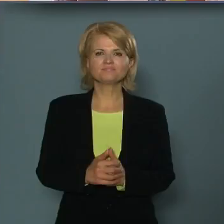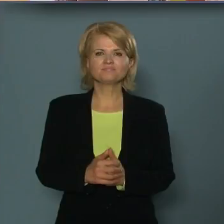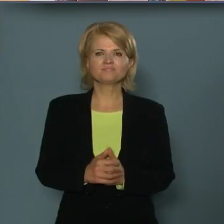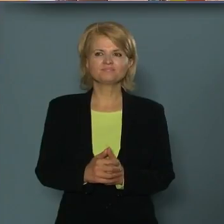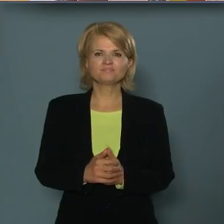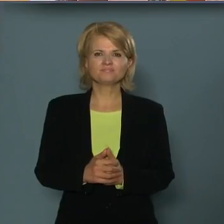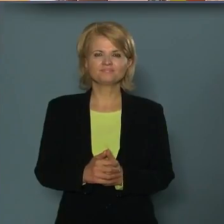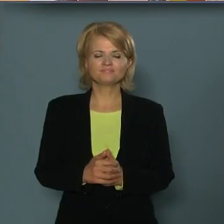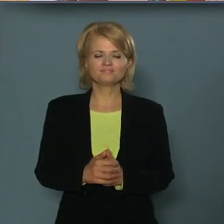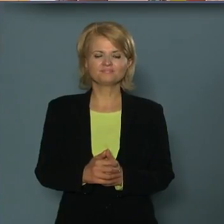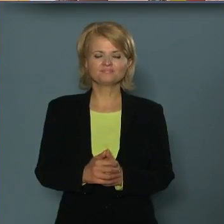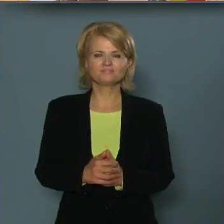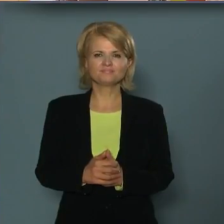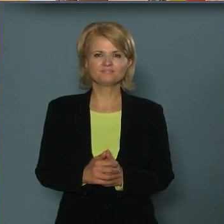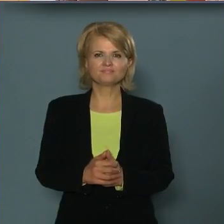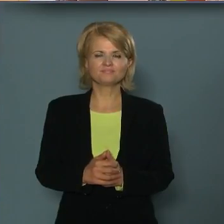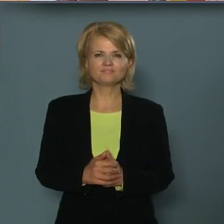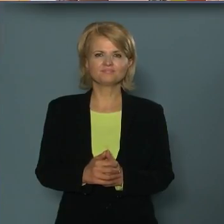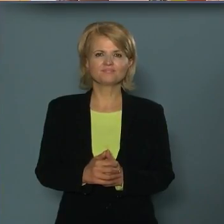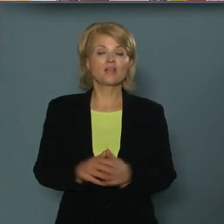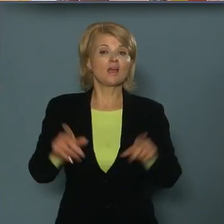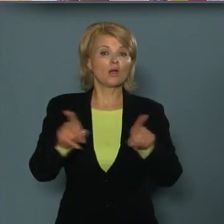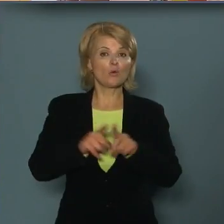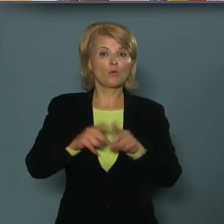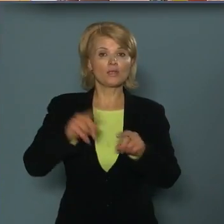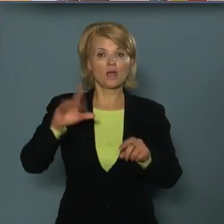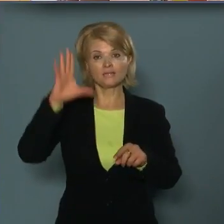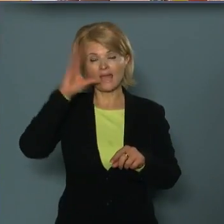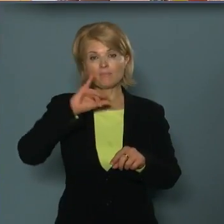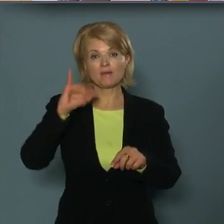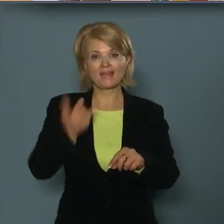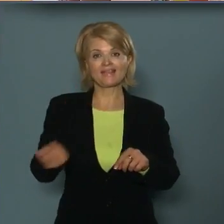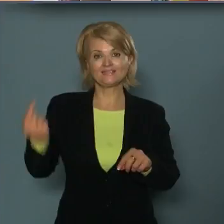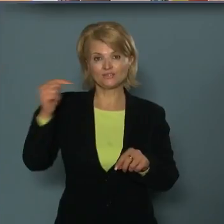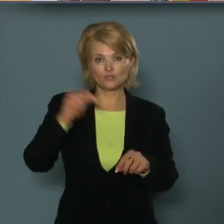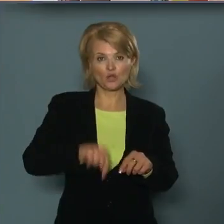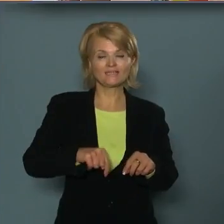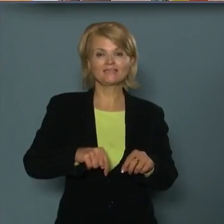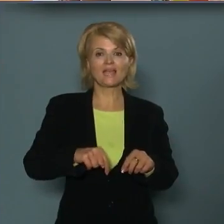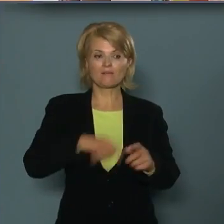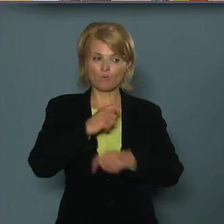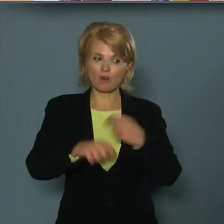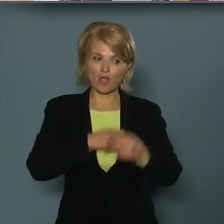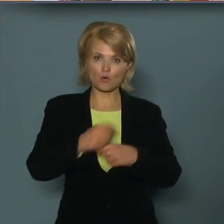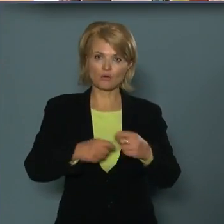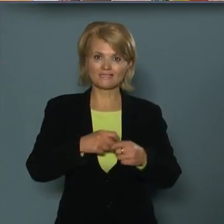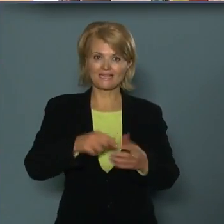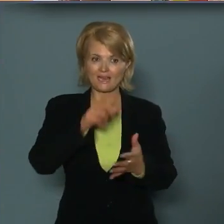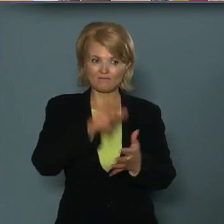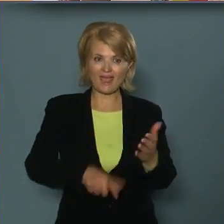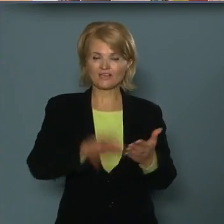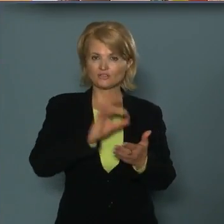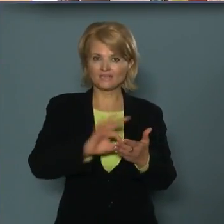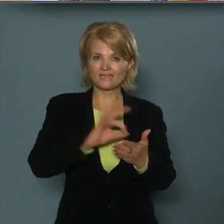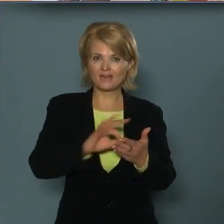akik hát maguk is foglalkoztak versírással, szép irodalommal, vagy egyébben.